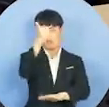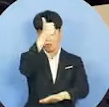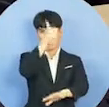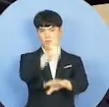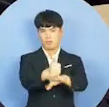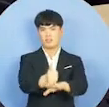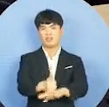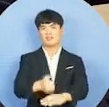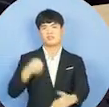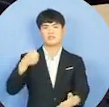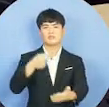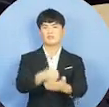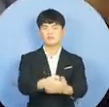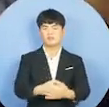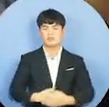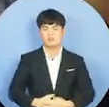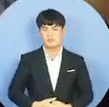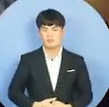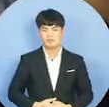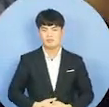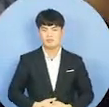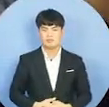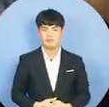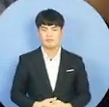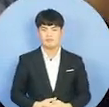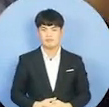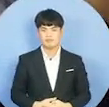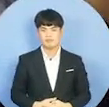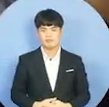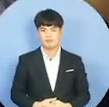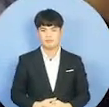흥타령 춤축제 2017의 성공적인 개최를 다짐했습니다.